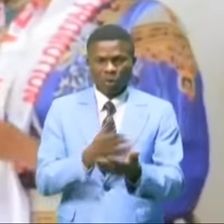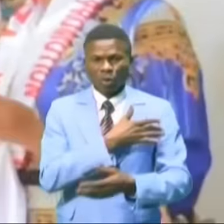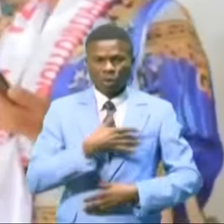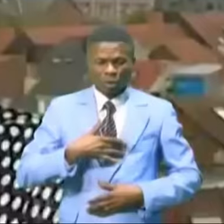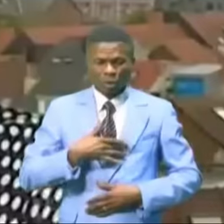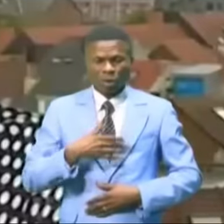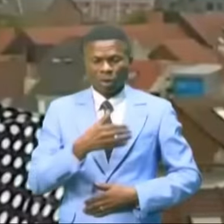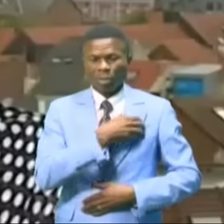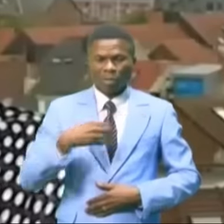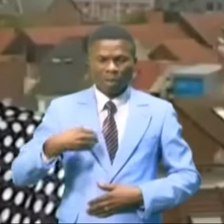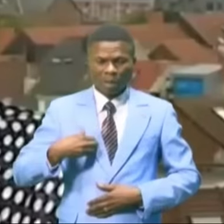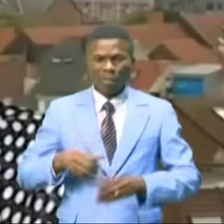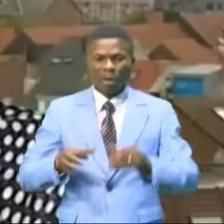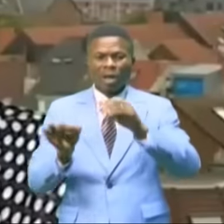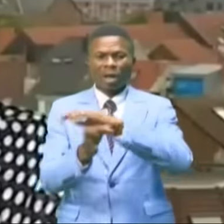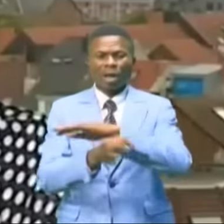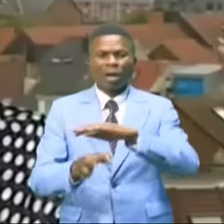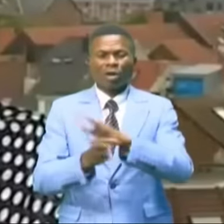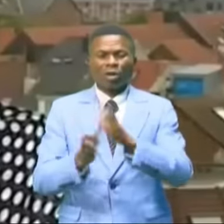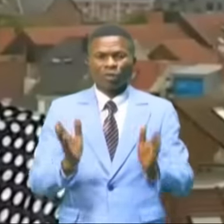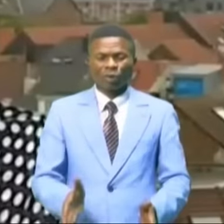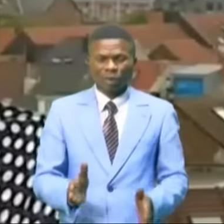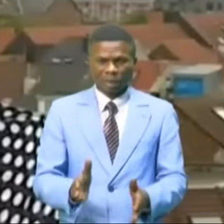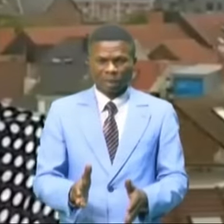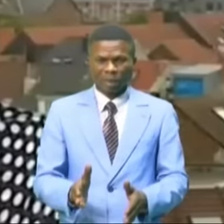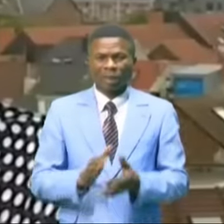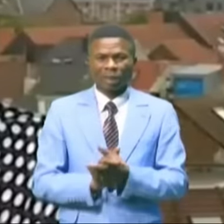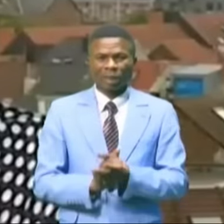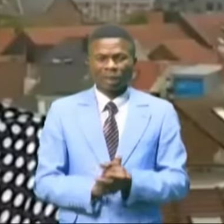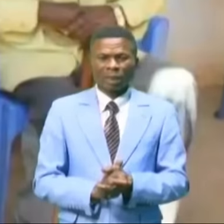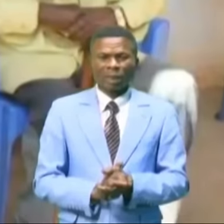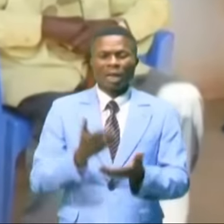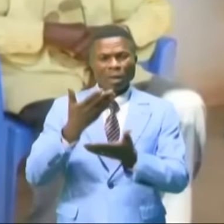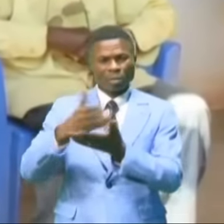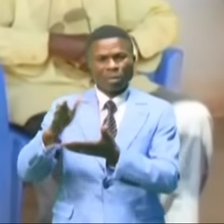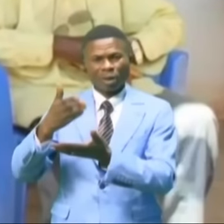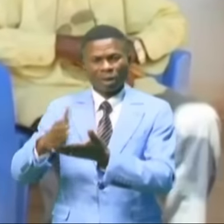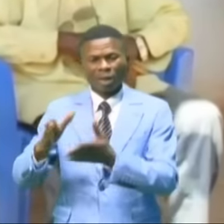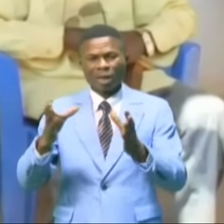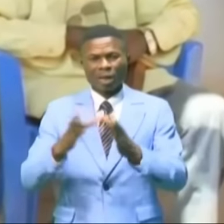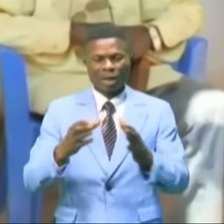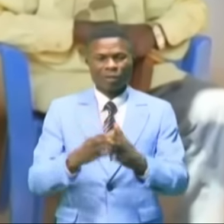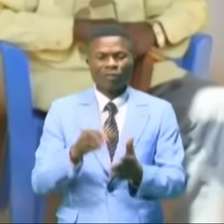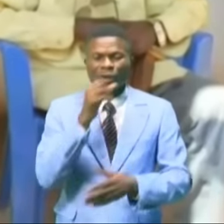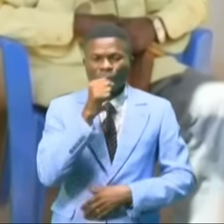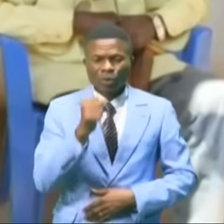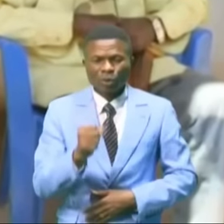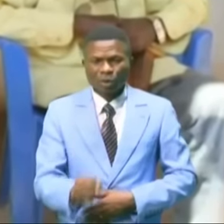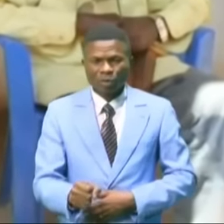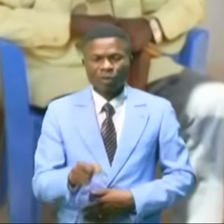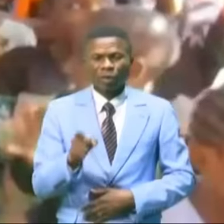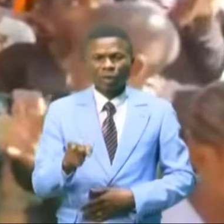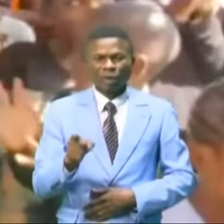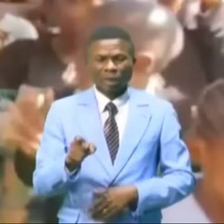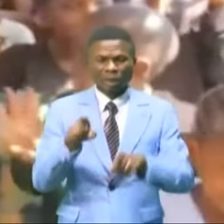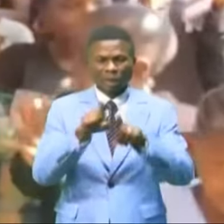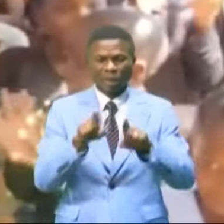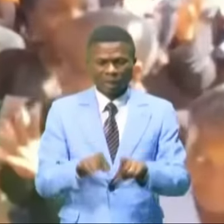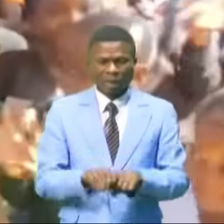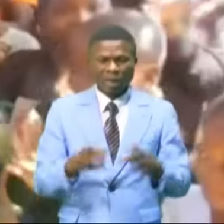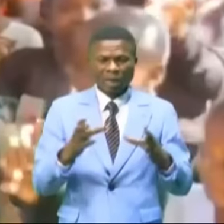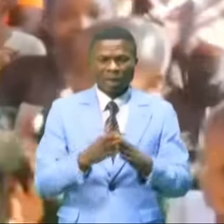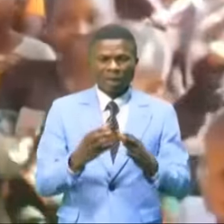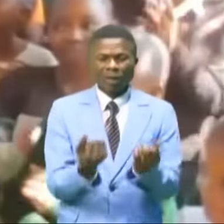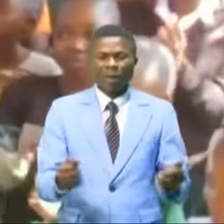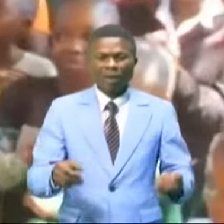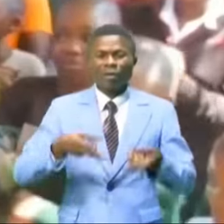la fondatrice Marthe Kassalou Tshisekedi, tenu à partager avec les personnes de troisième âge ainsi qu'avec